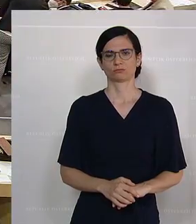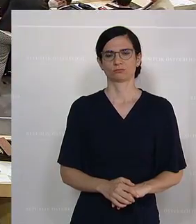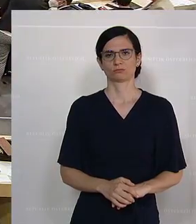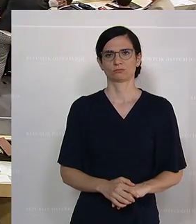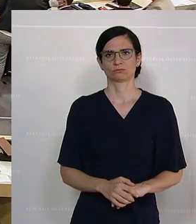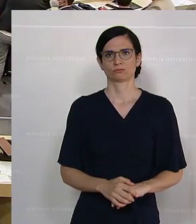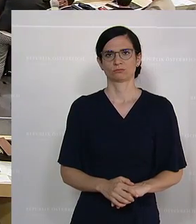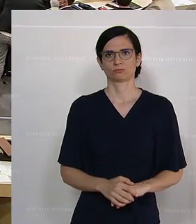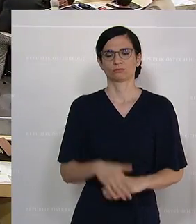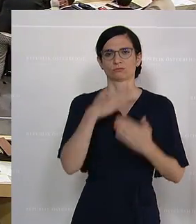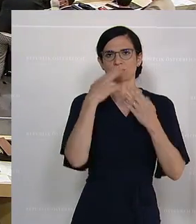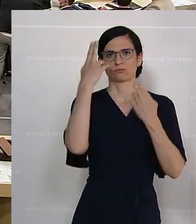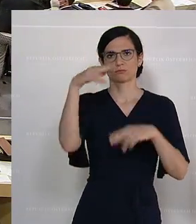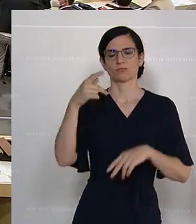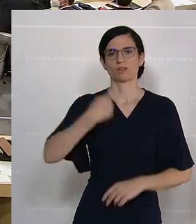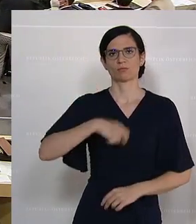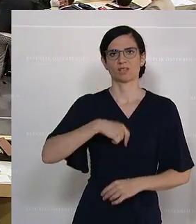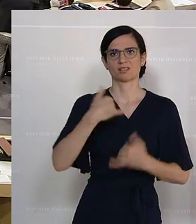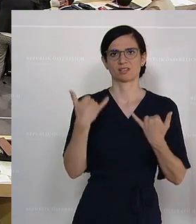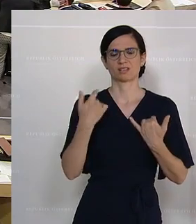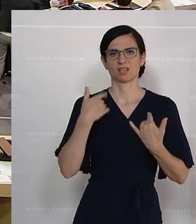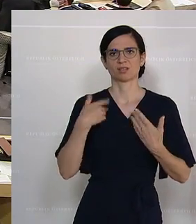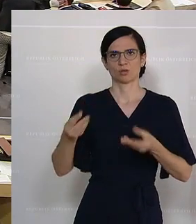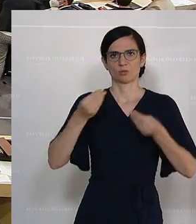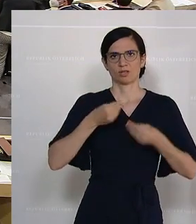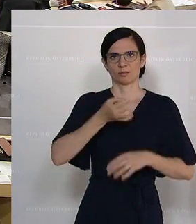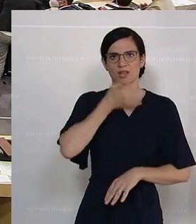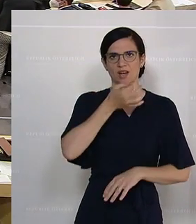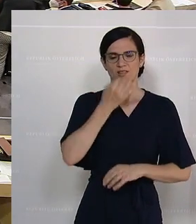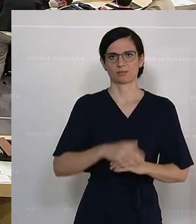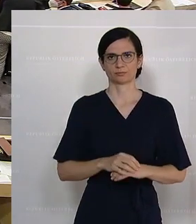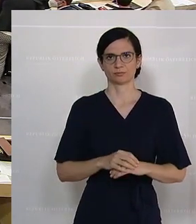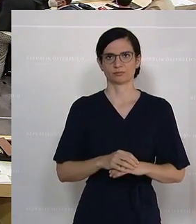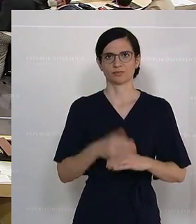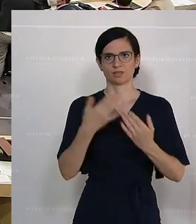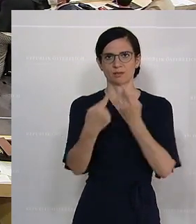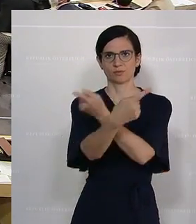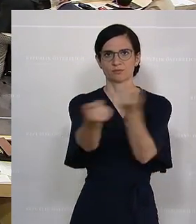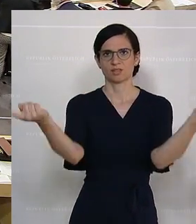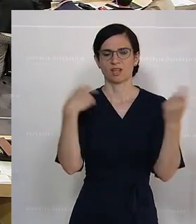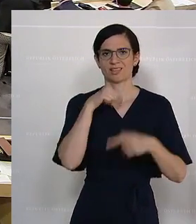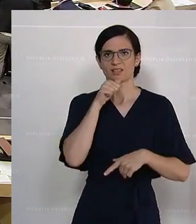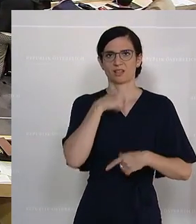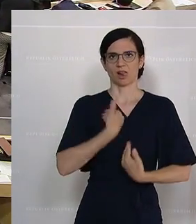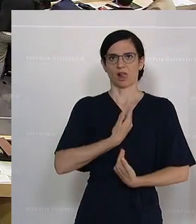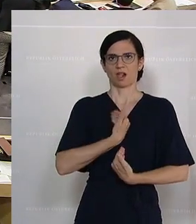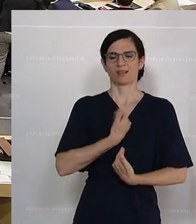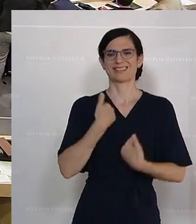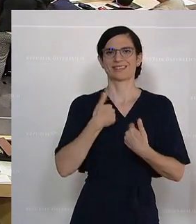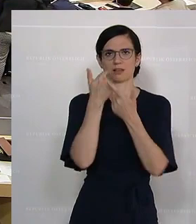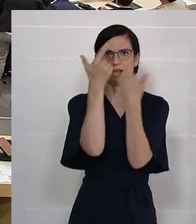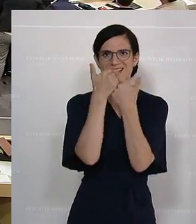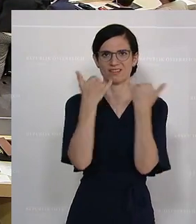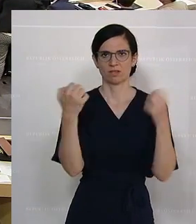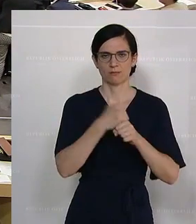ja danke herr präsident für das wort nur damit sie jetzt nicht beunruhigt sind die werkzeuge werde ihnen erklären wie ich es